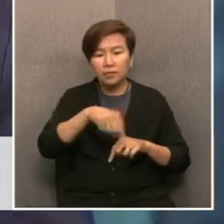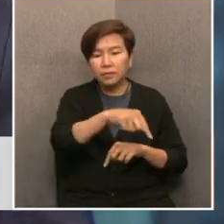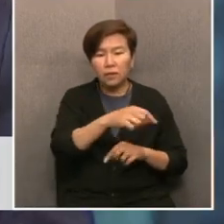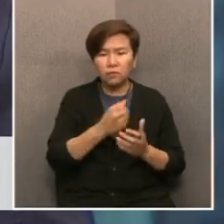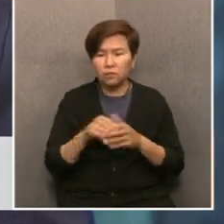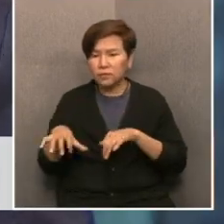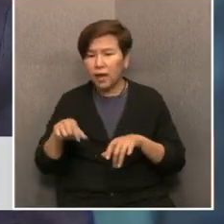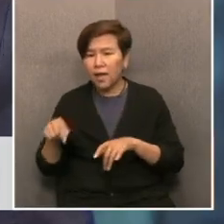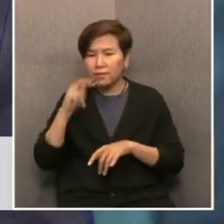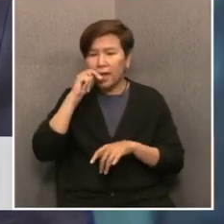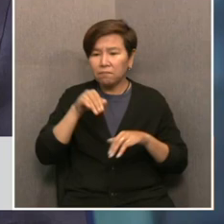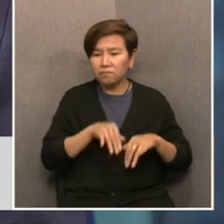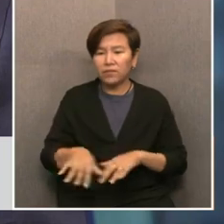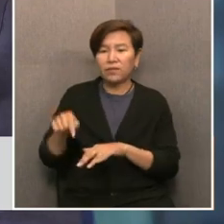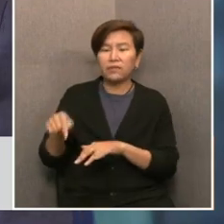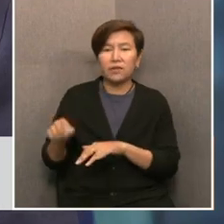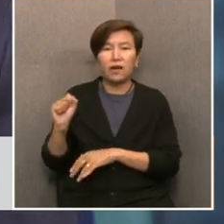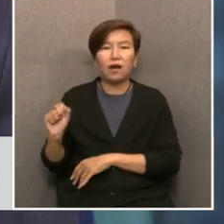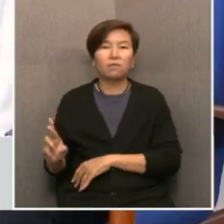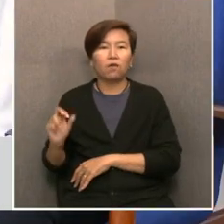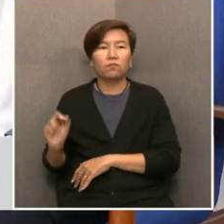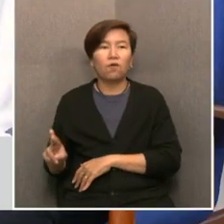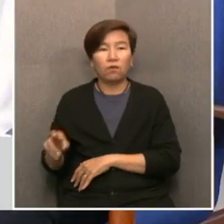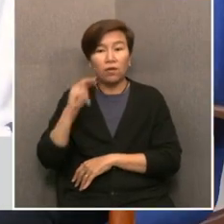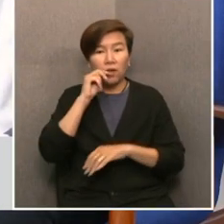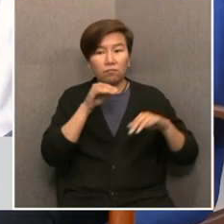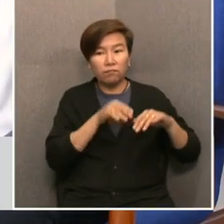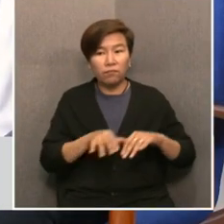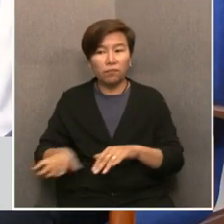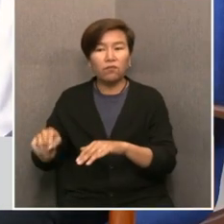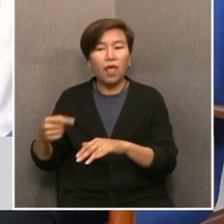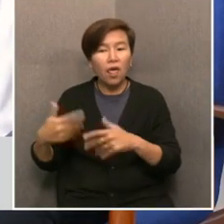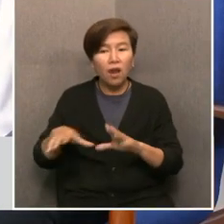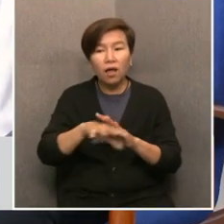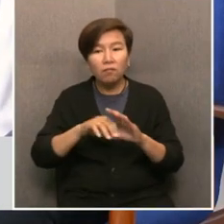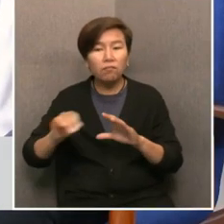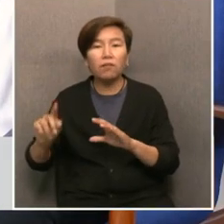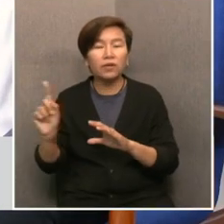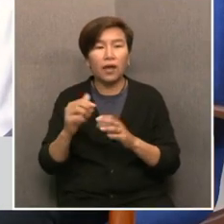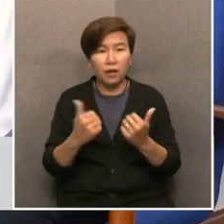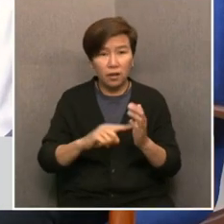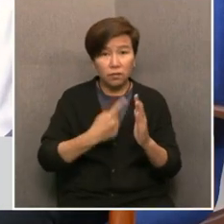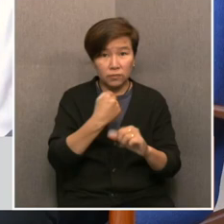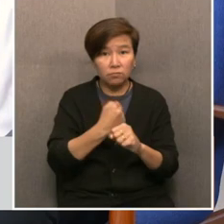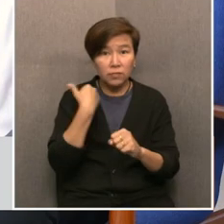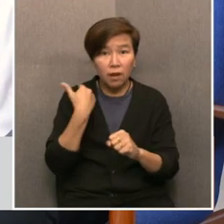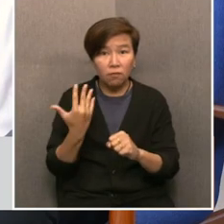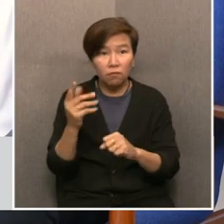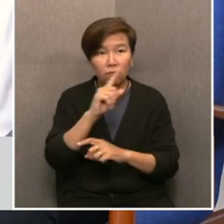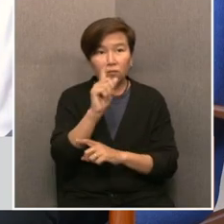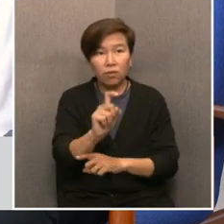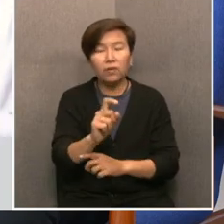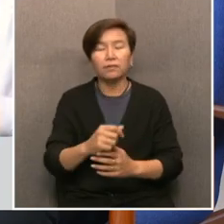ก็ดูเลยว่าถ้ามันเกิดล้นมาเนี่ยจะต้องให้มันไปทางไหน ทั้งหมดนี้เนี่ยคือเราเริ่มทำกันบ้างหรือยัง จริงๆในหลายๆพื้น